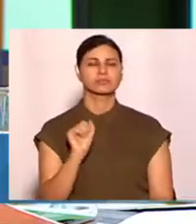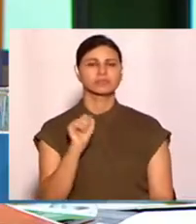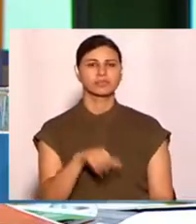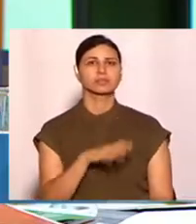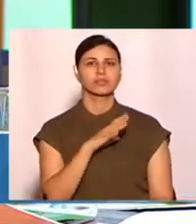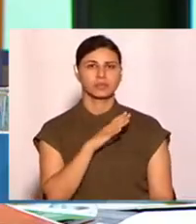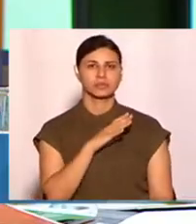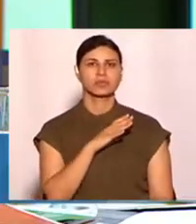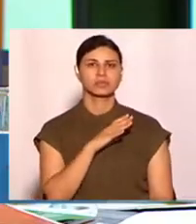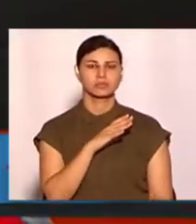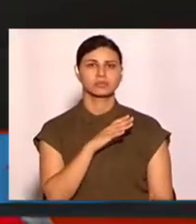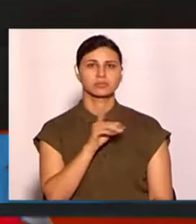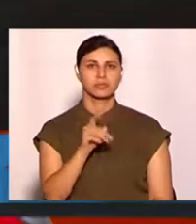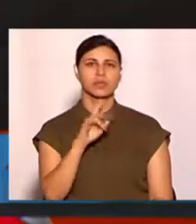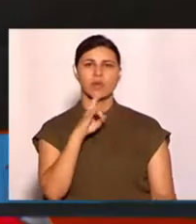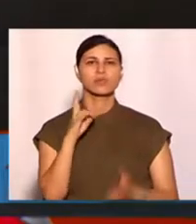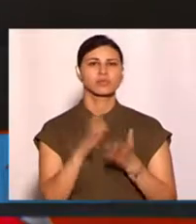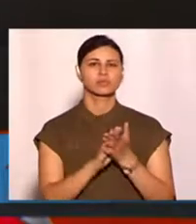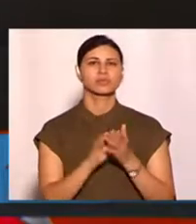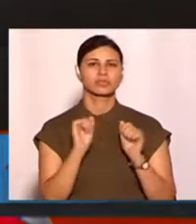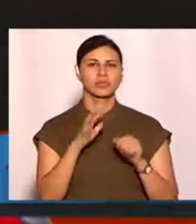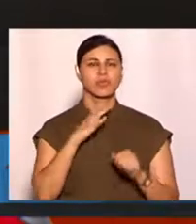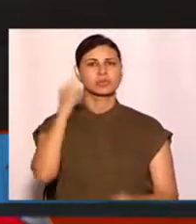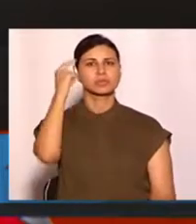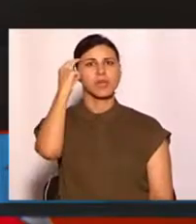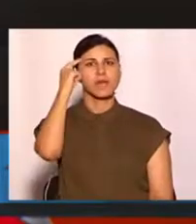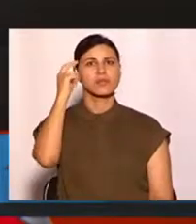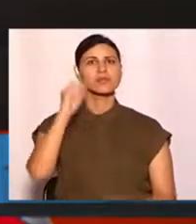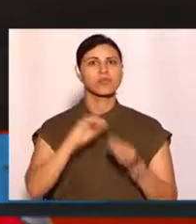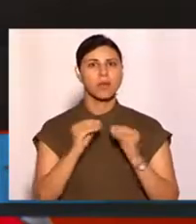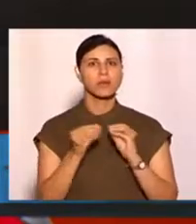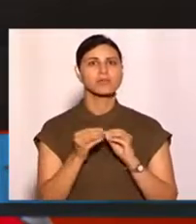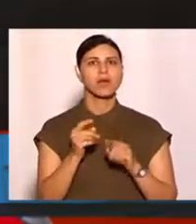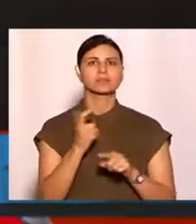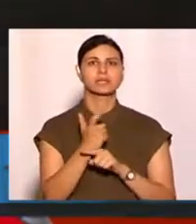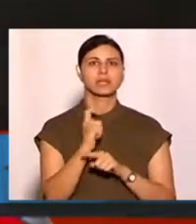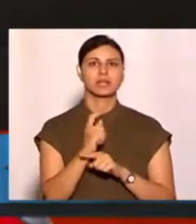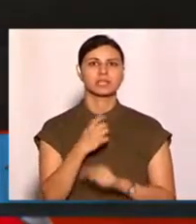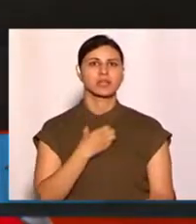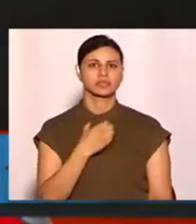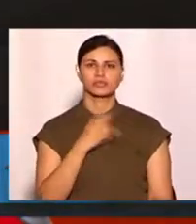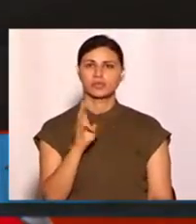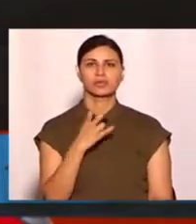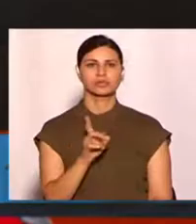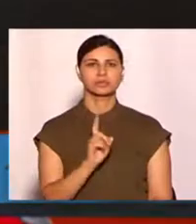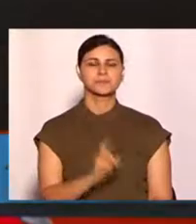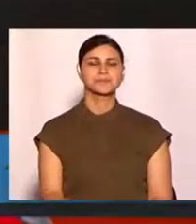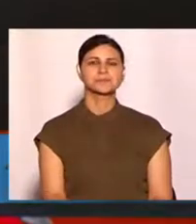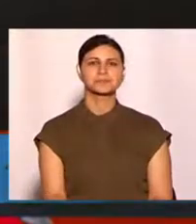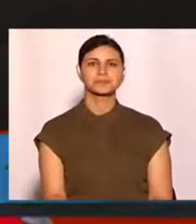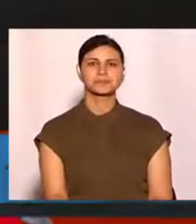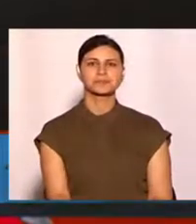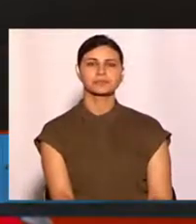უკან გადაწევით ამ პრობლემით ეს მუდმივად თავში ტრიალებს და ძალიან რთულია, რომ გამოხვიდეთ ამ პრობლემიდან. და